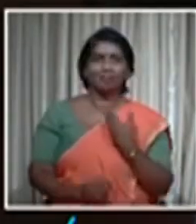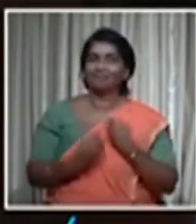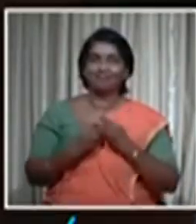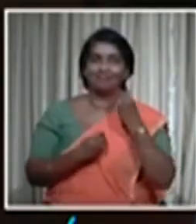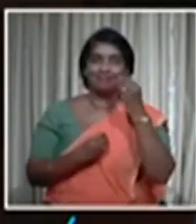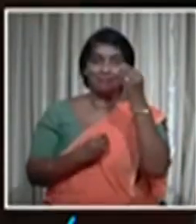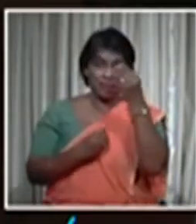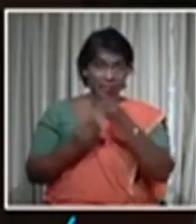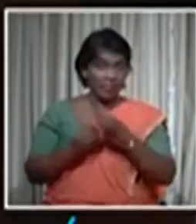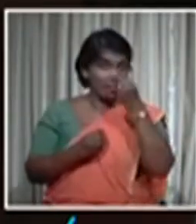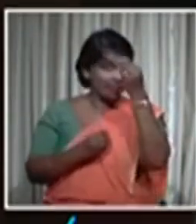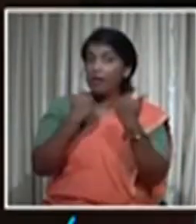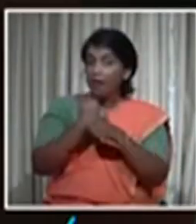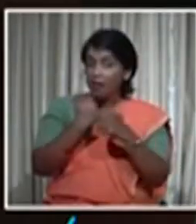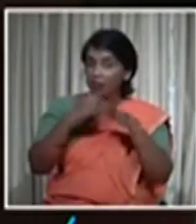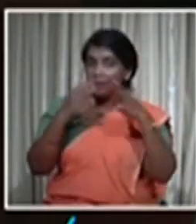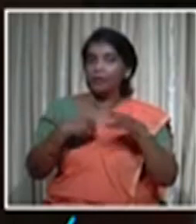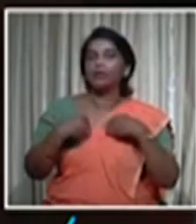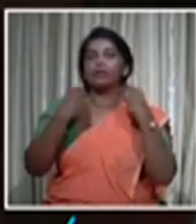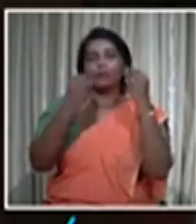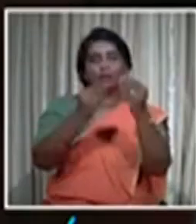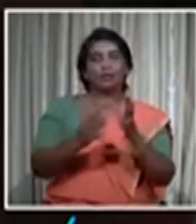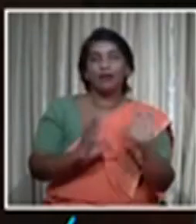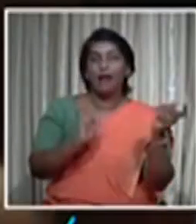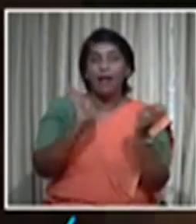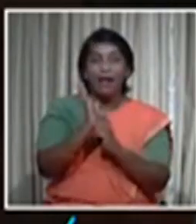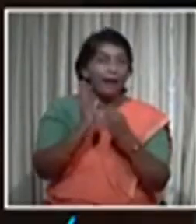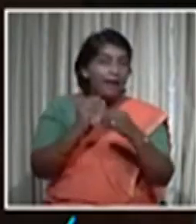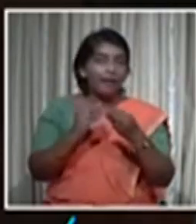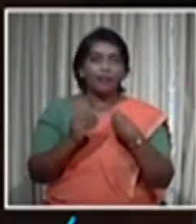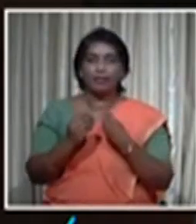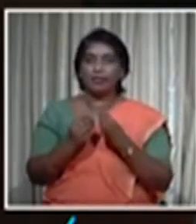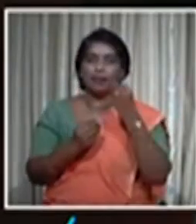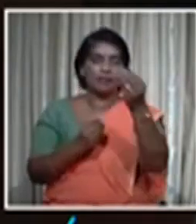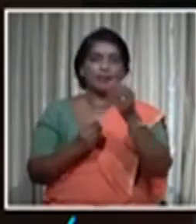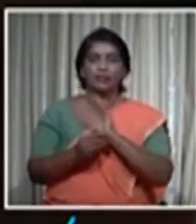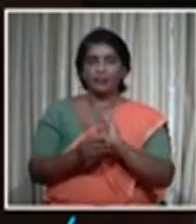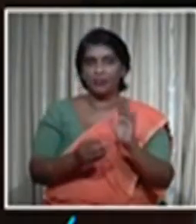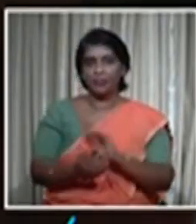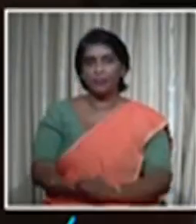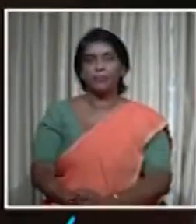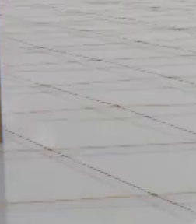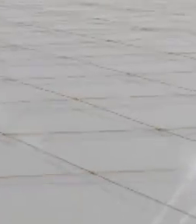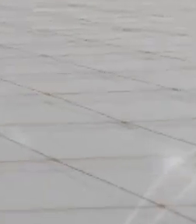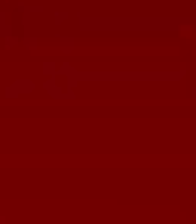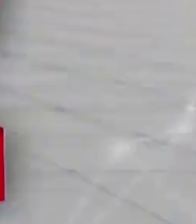අපි දෙනව නම් දෙන්න එහෙම රටක්. එහෙම නැතුව ණය කරලා දෙන්න දෙන්නේ නැහැ.